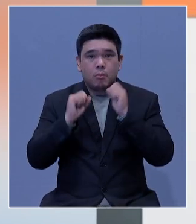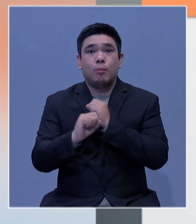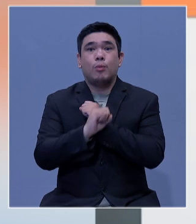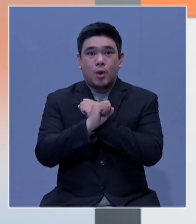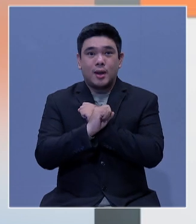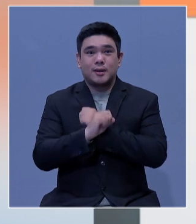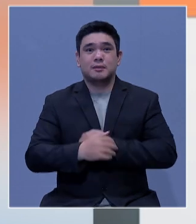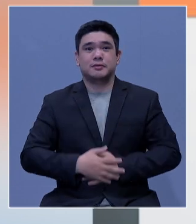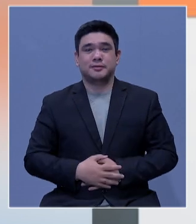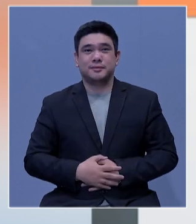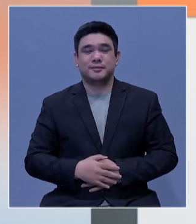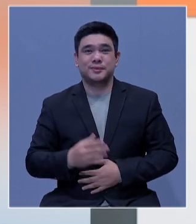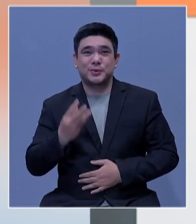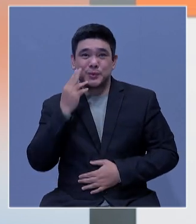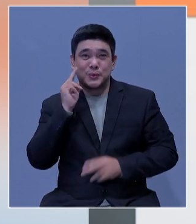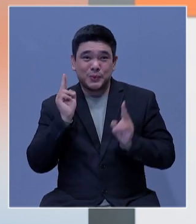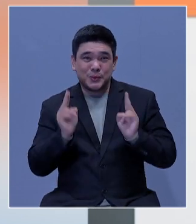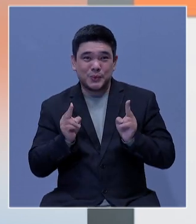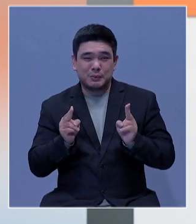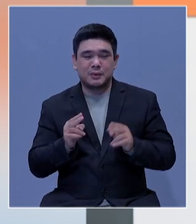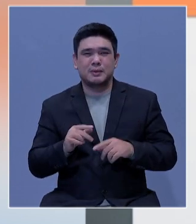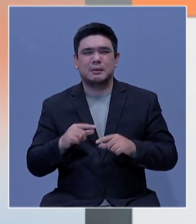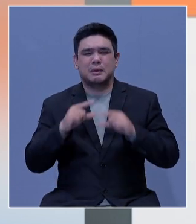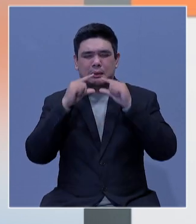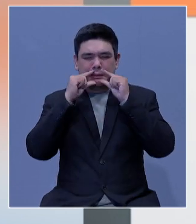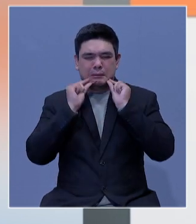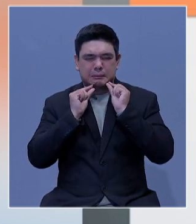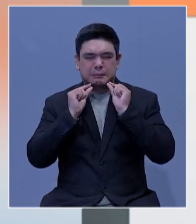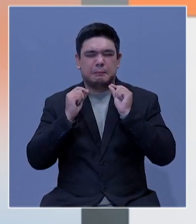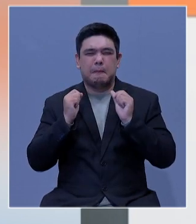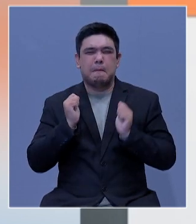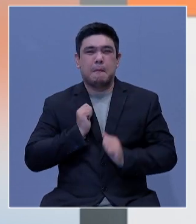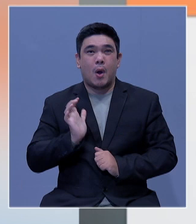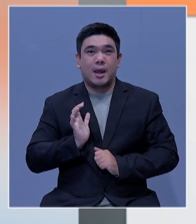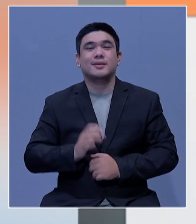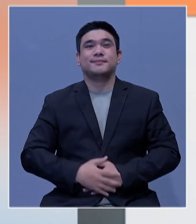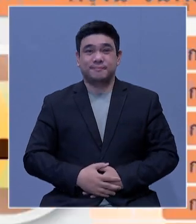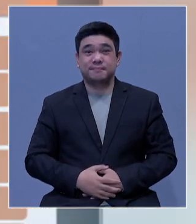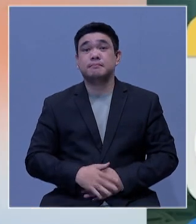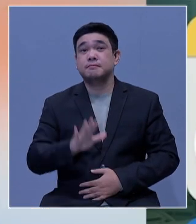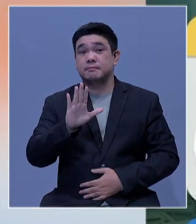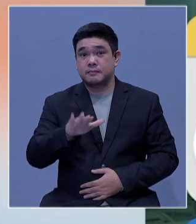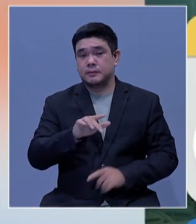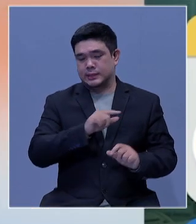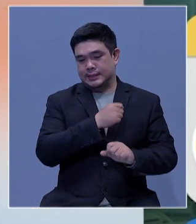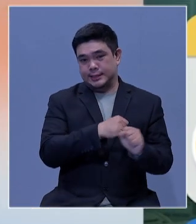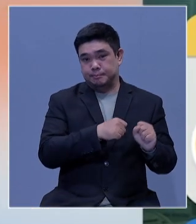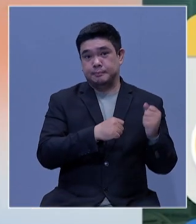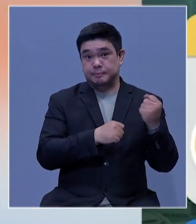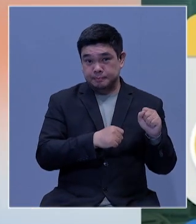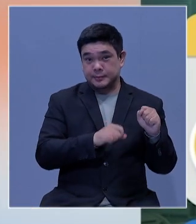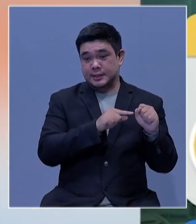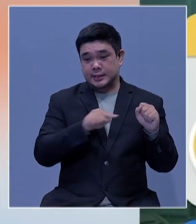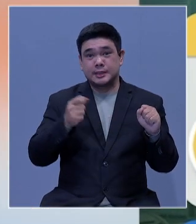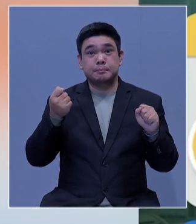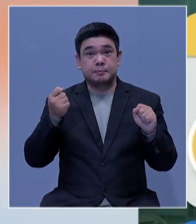หน้าการ์ตูนที่เขาทำขึ้นมาอืกทสภพครับจะหนักๆคือ 10 11 12นะคะและ